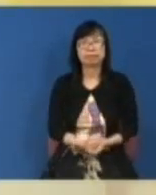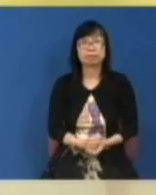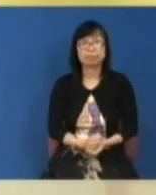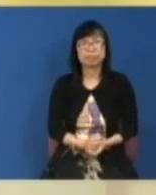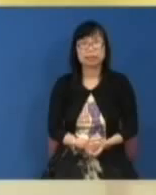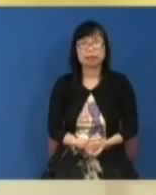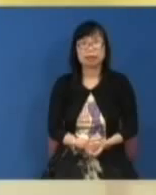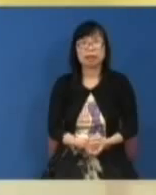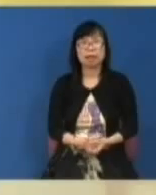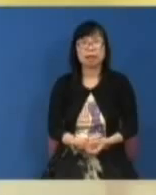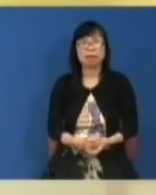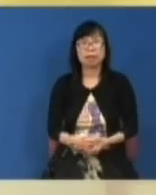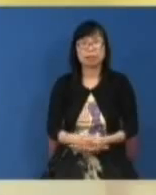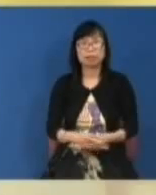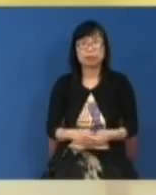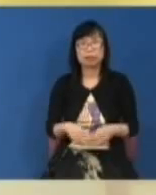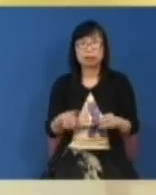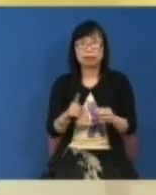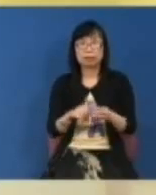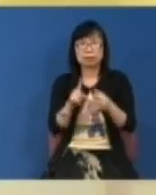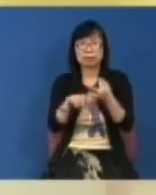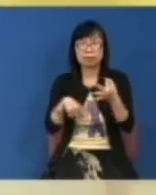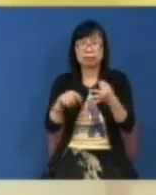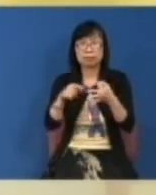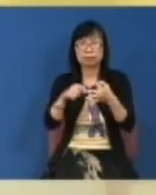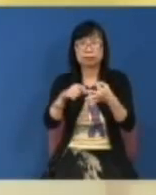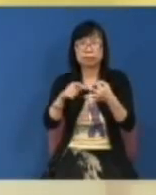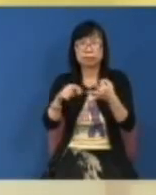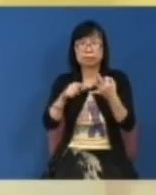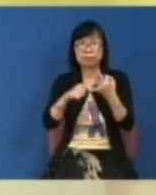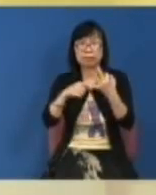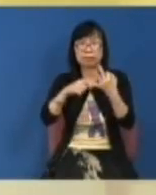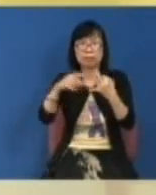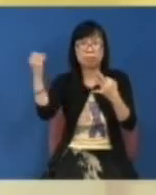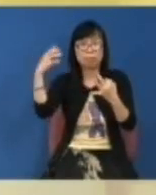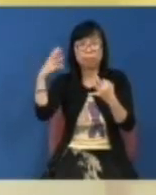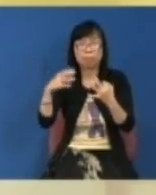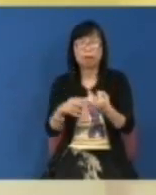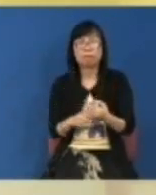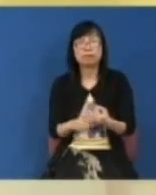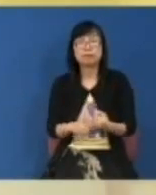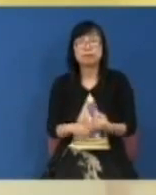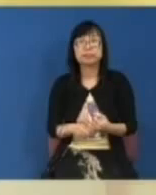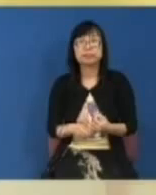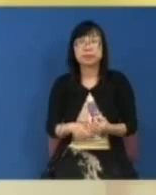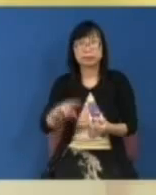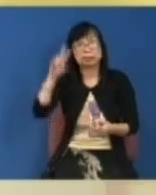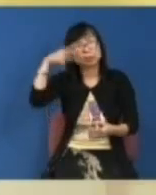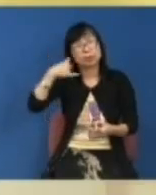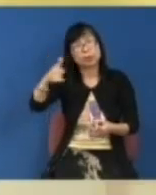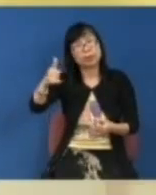張文光不是得閒去一些名校剪下坐下傾下偈，他有沒有看過 Band Tree 的學校？